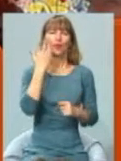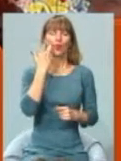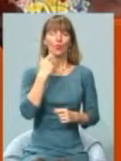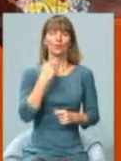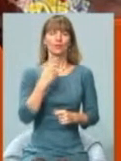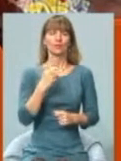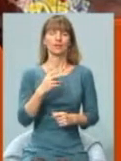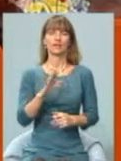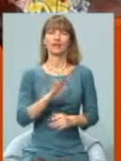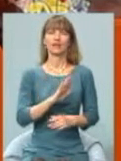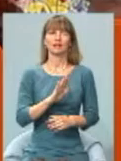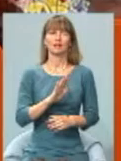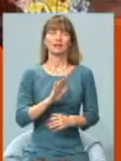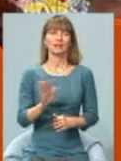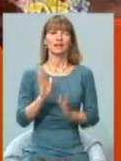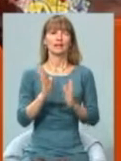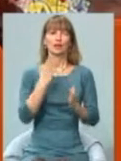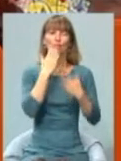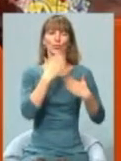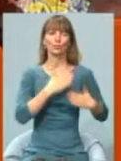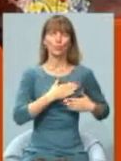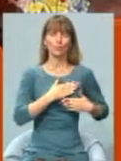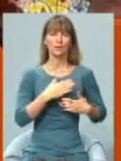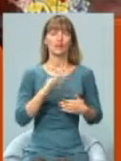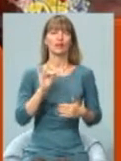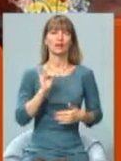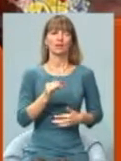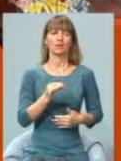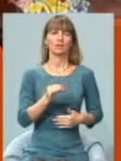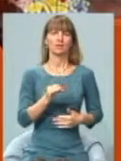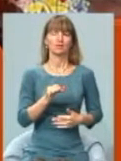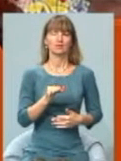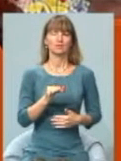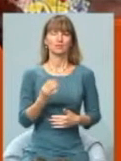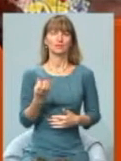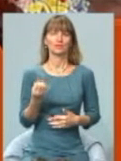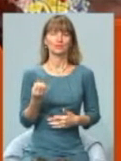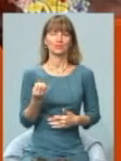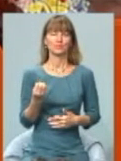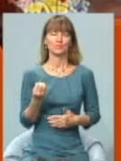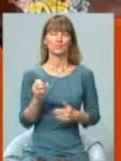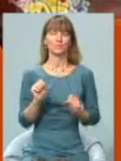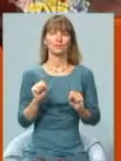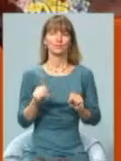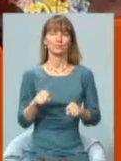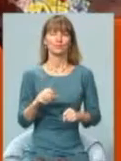тільки люблять люди один одного, а можуть любити також.